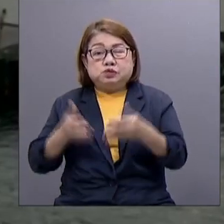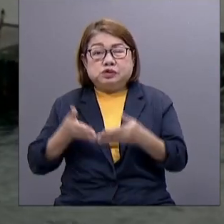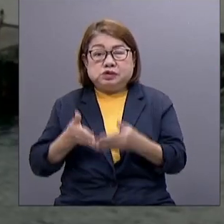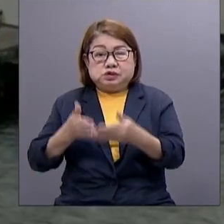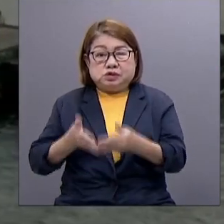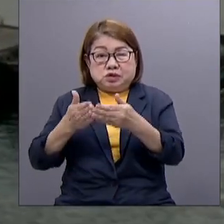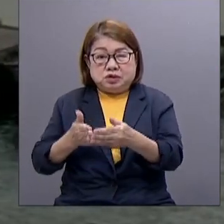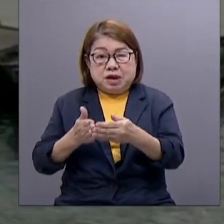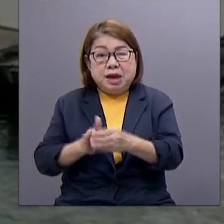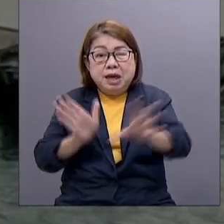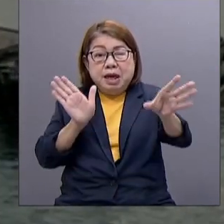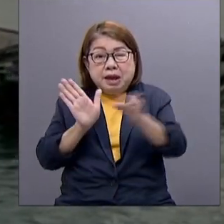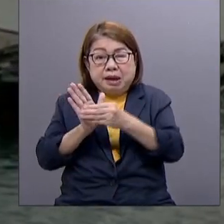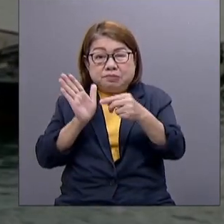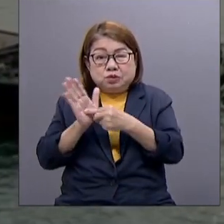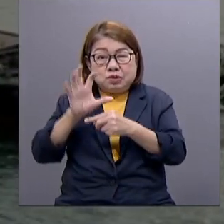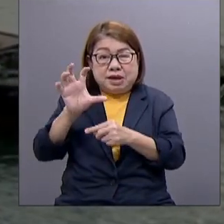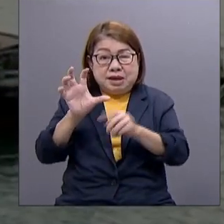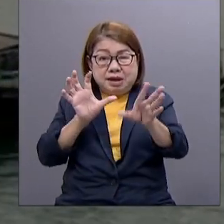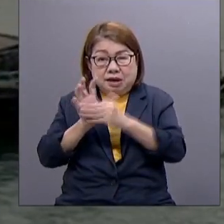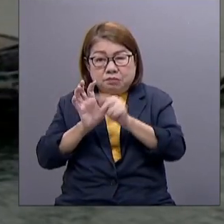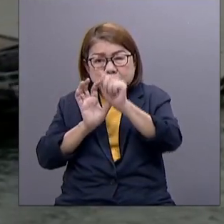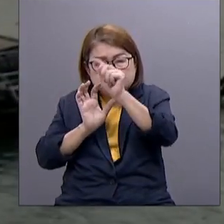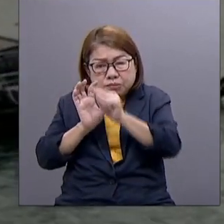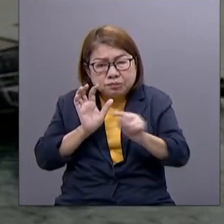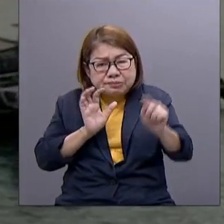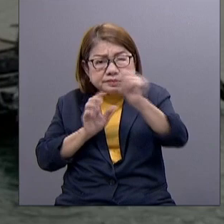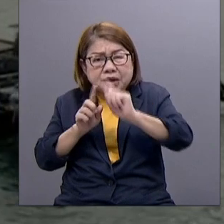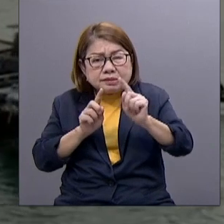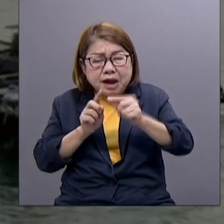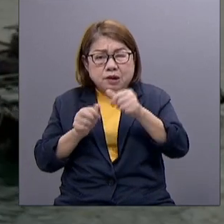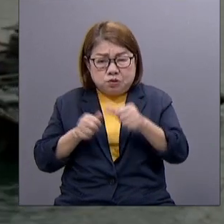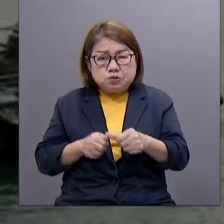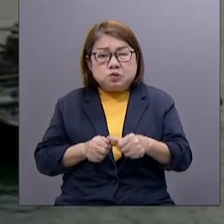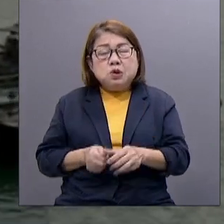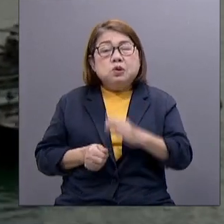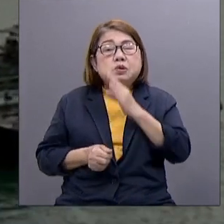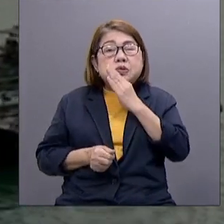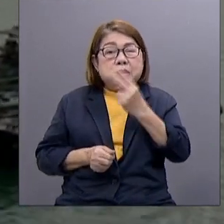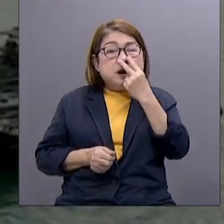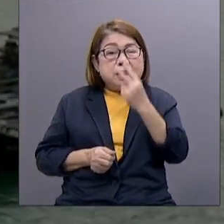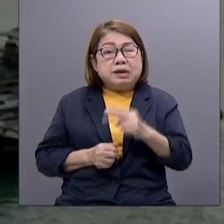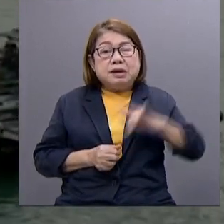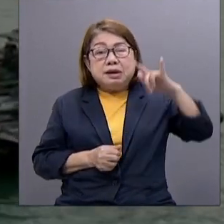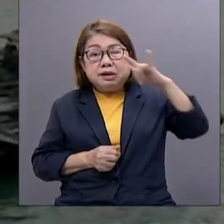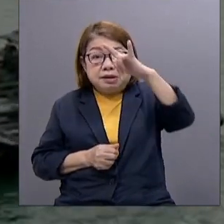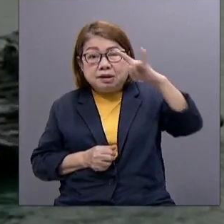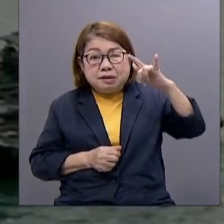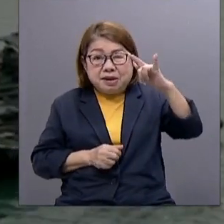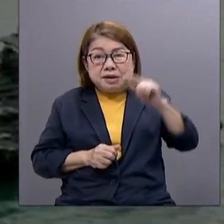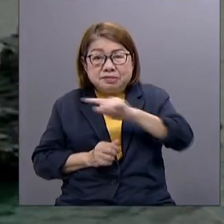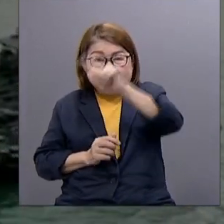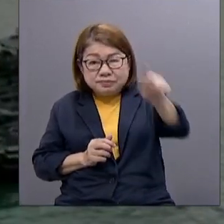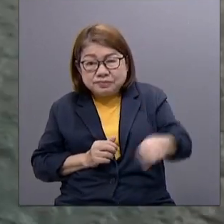เรดาร์ของหน่วยงานอารักขาทางทะเลหลายๆหน่วยเลยนะคะอย่างเช่นถ้าคุณผู้ชมดูเครื่องบินเนี่ยก็จะติดตามในไฟลท์